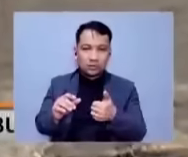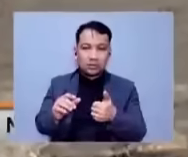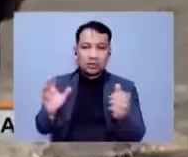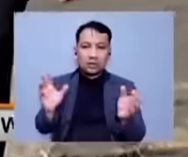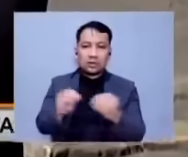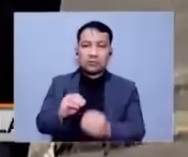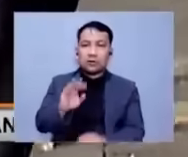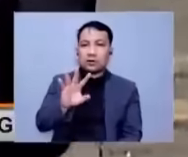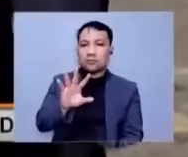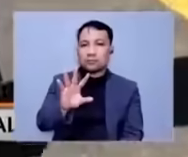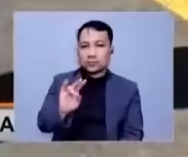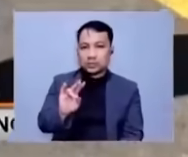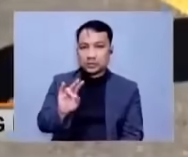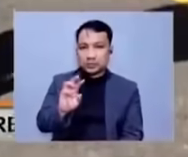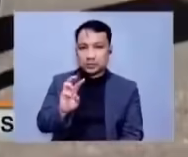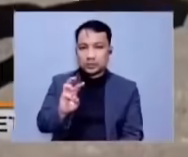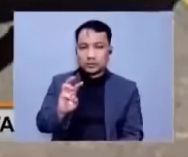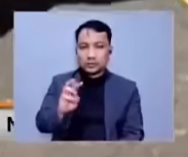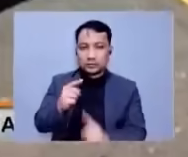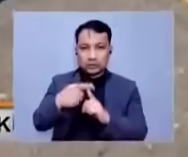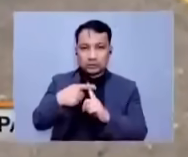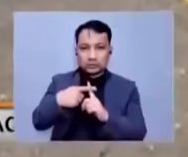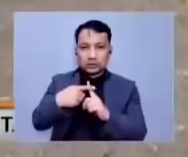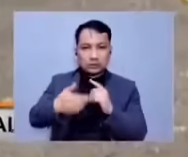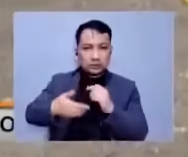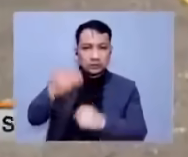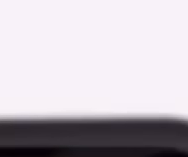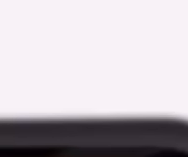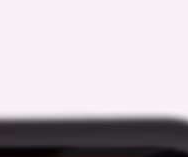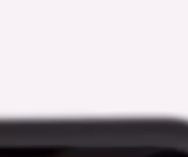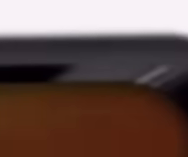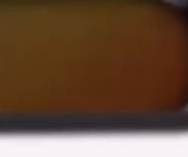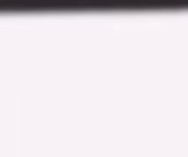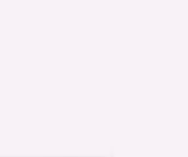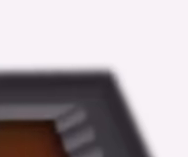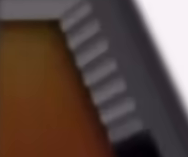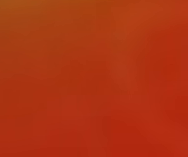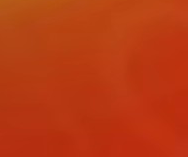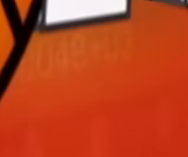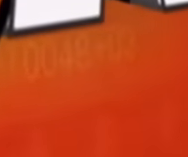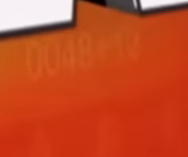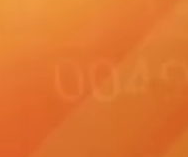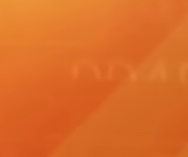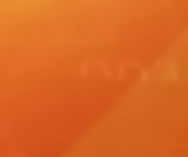46 degrees Celsius ang siyang pinakamataas na damang init.